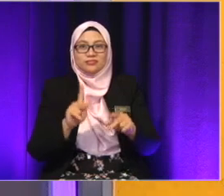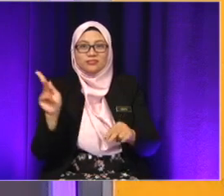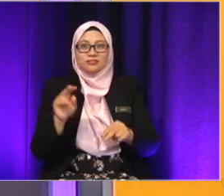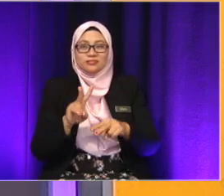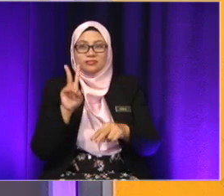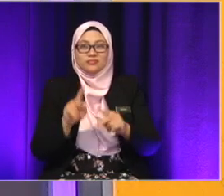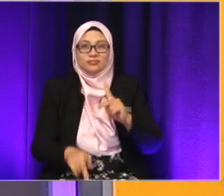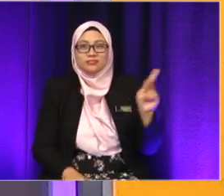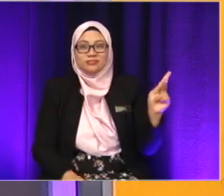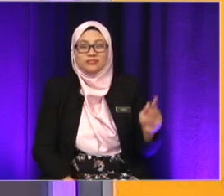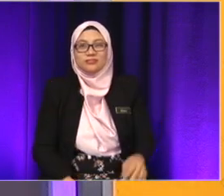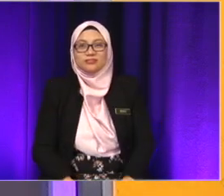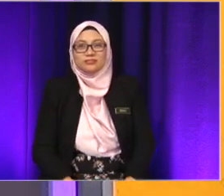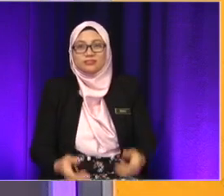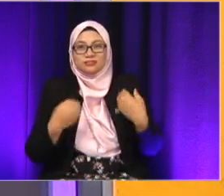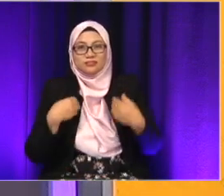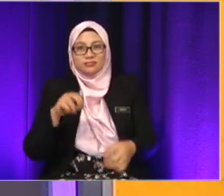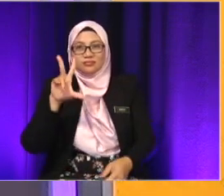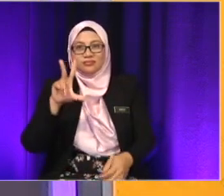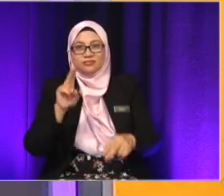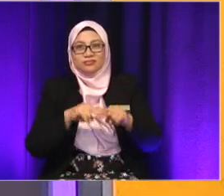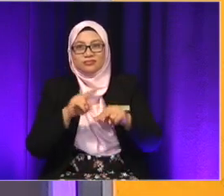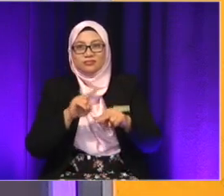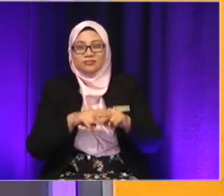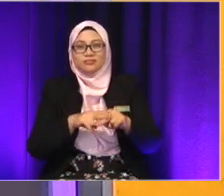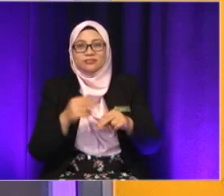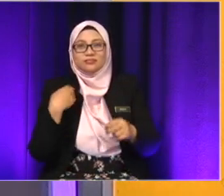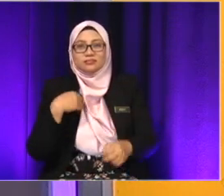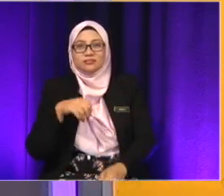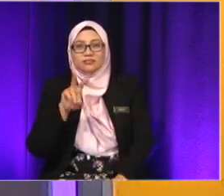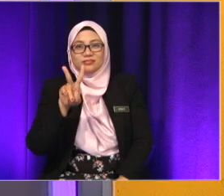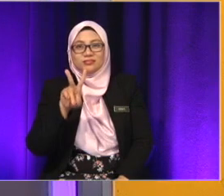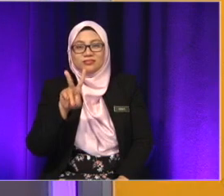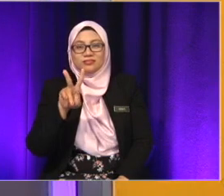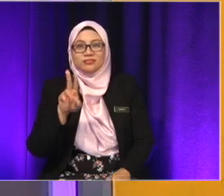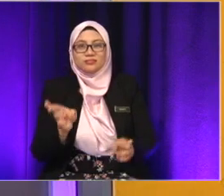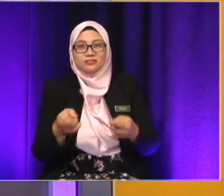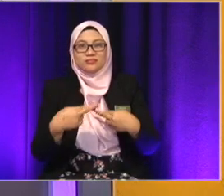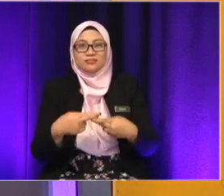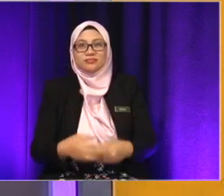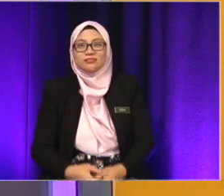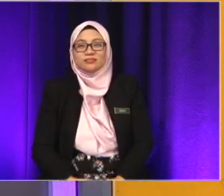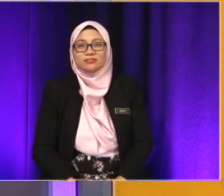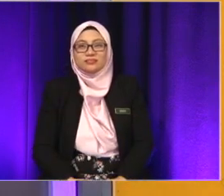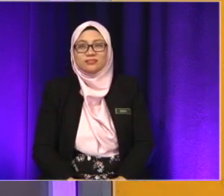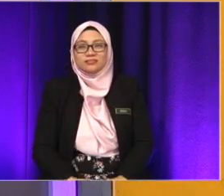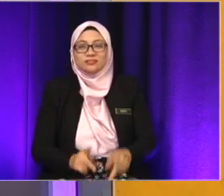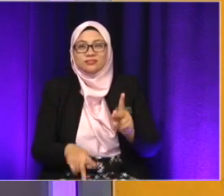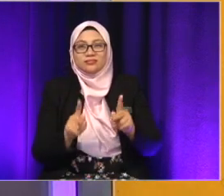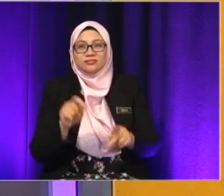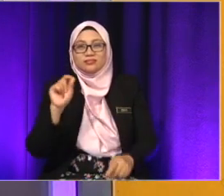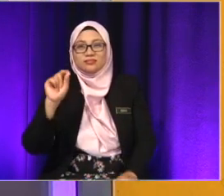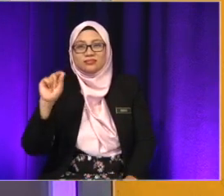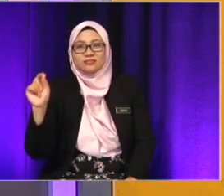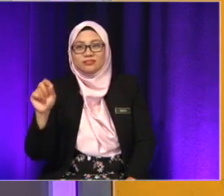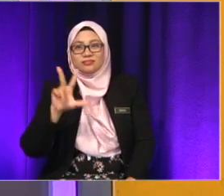ini 3-2, maknanya dia ada 3 kedudukan, dua ruang, dua chamber Kena ingat kalau dia tulis macam ni